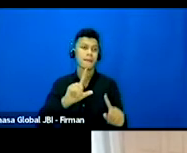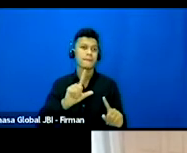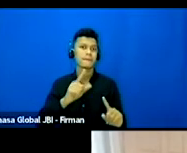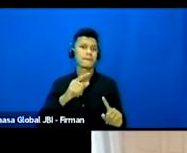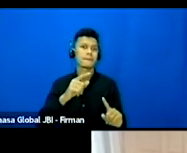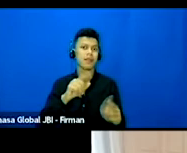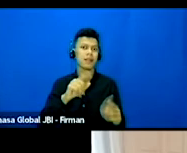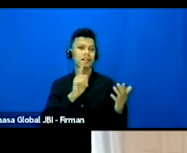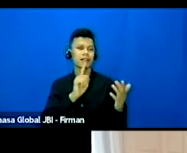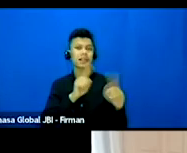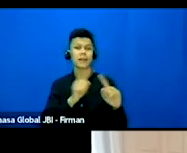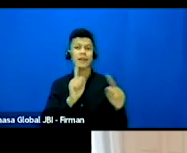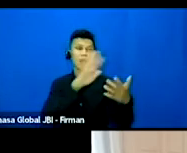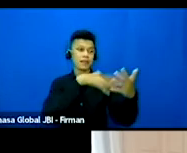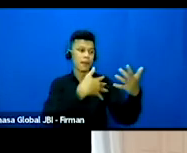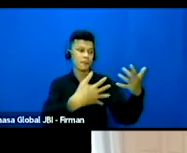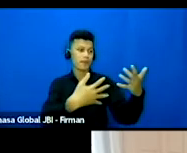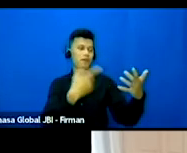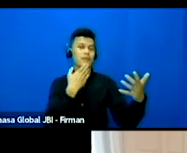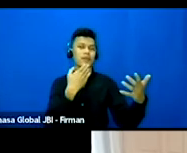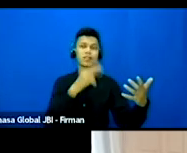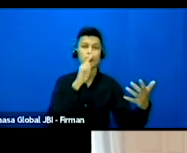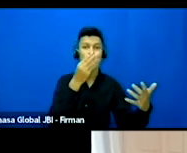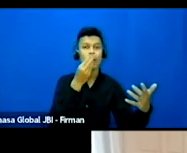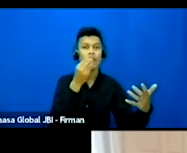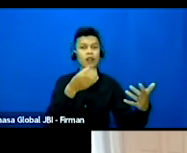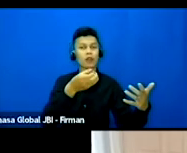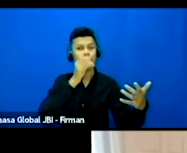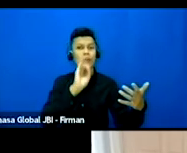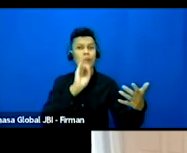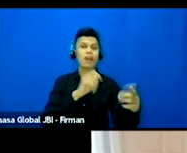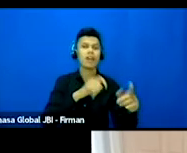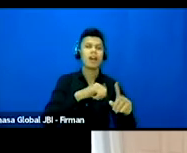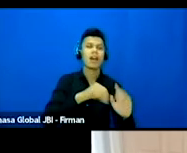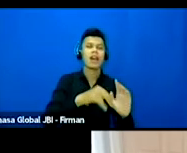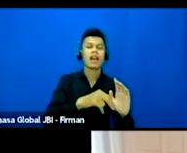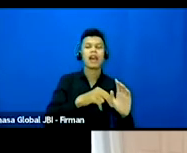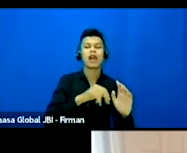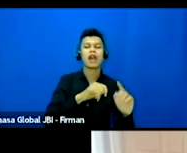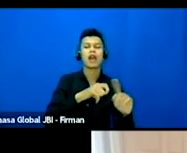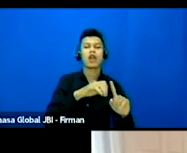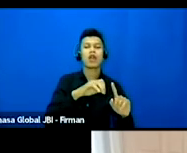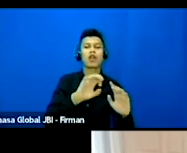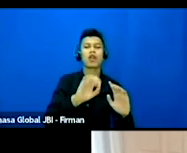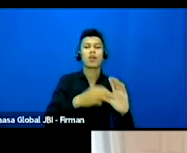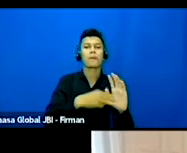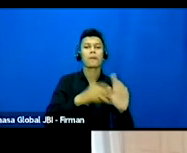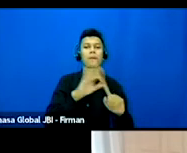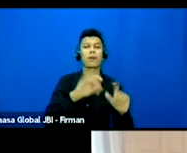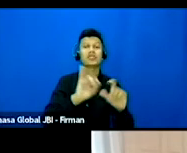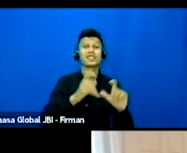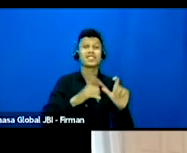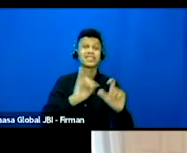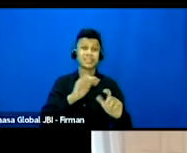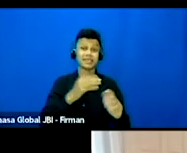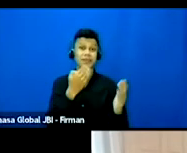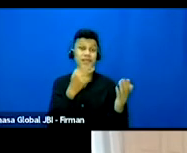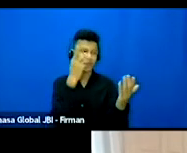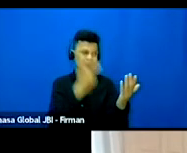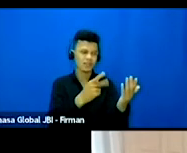bisanya ingredient di biasanya untuk makanan atau minuman itupun belum tentu dibaca besarnya sehingga memang